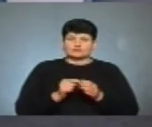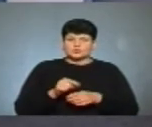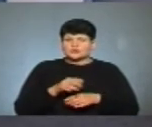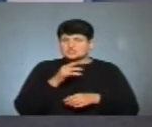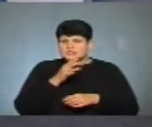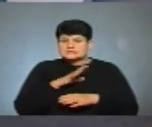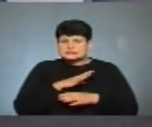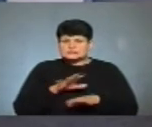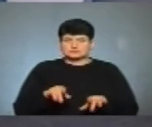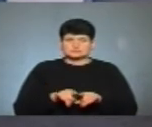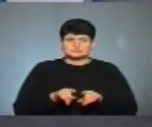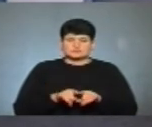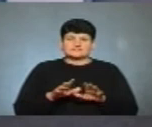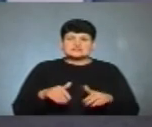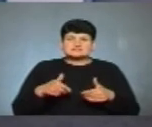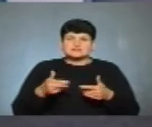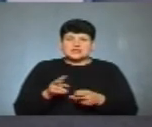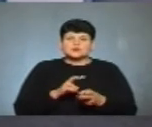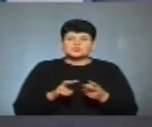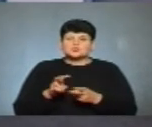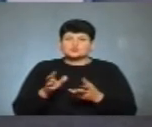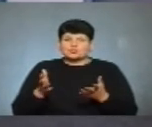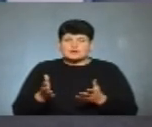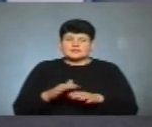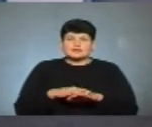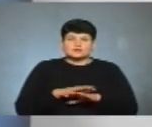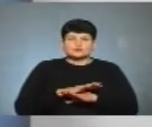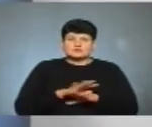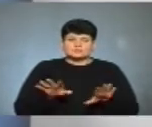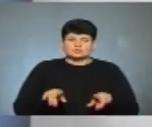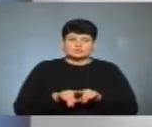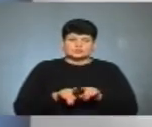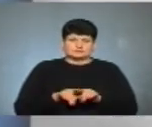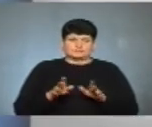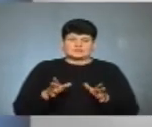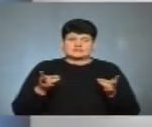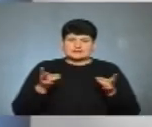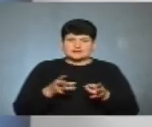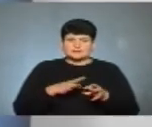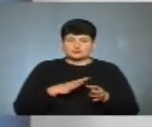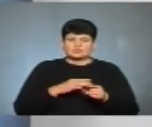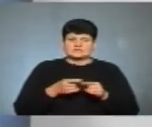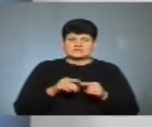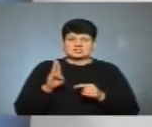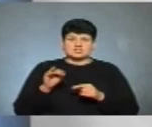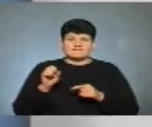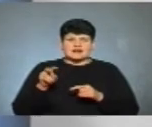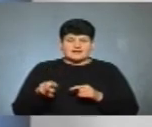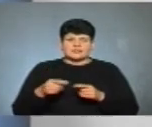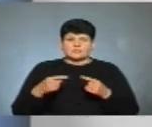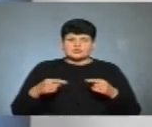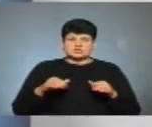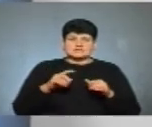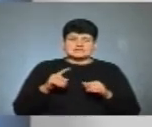час от не було аналогічних, вони зверталися, шукали, на ринку не було аналогічних заходів, от треба було саме, наприклад, цей ШВЛ або інший там